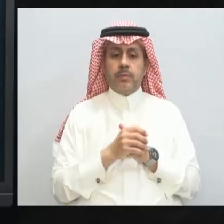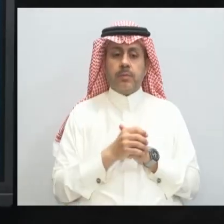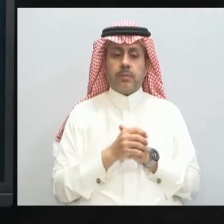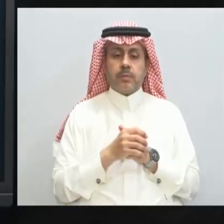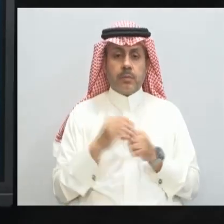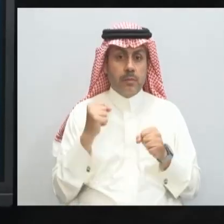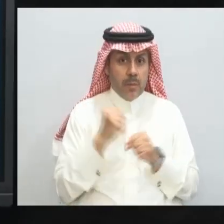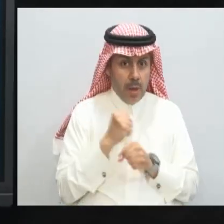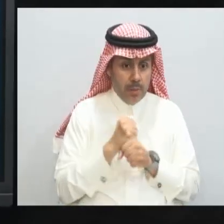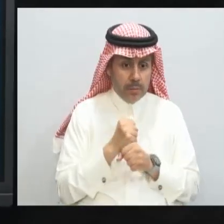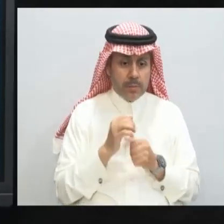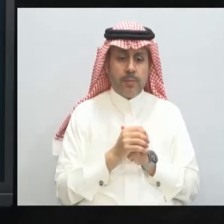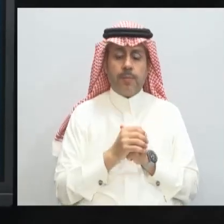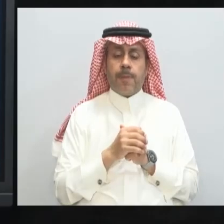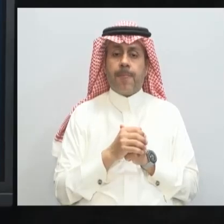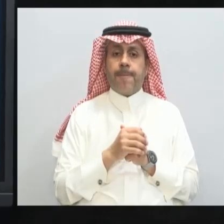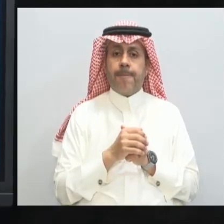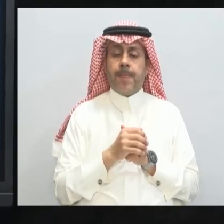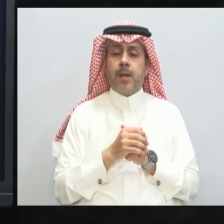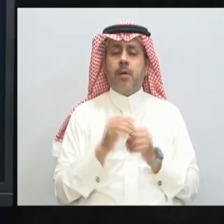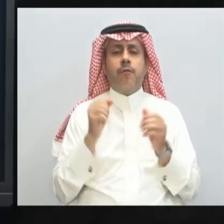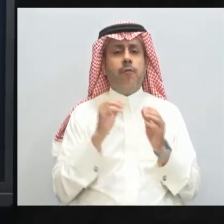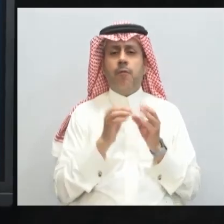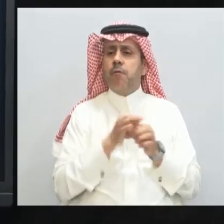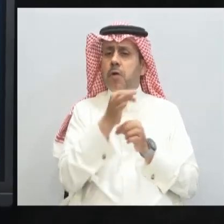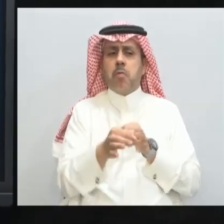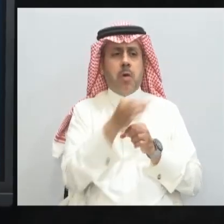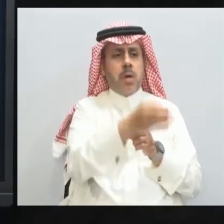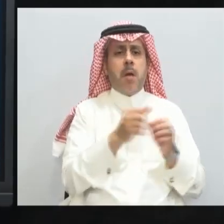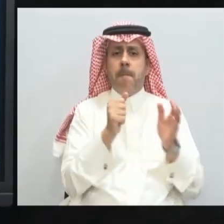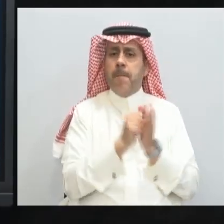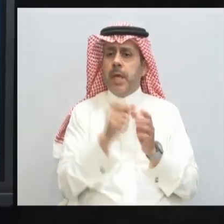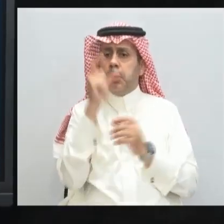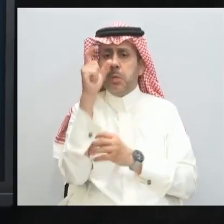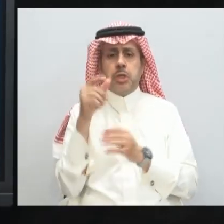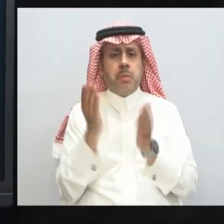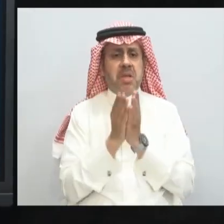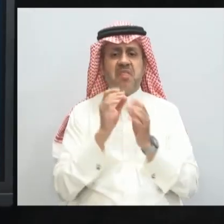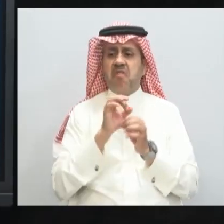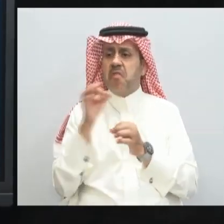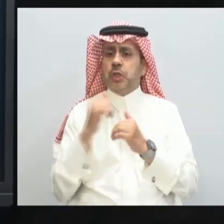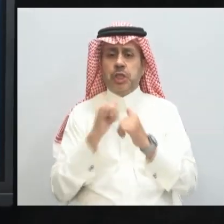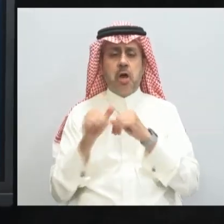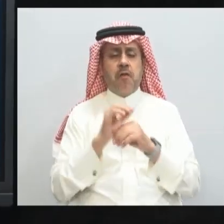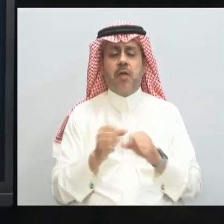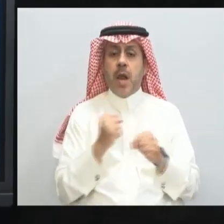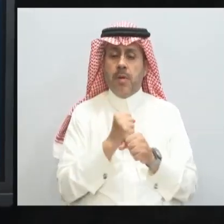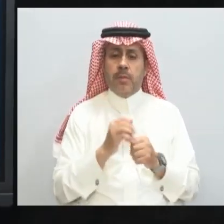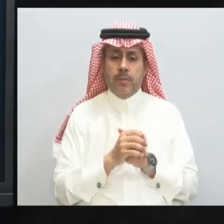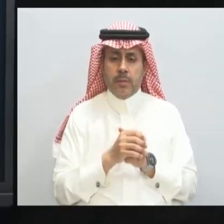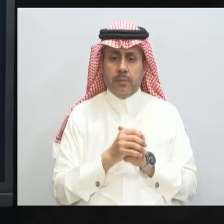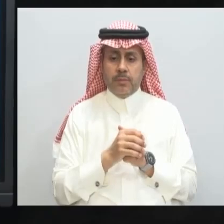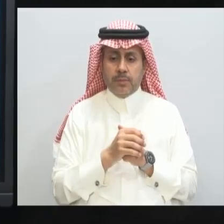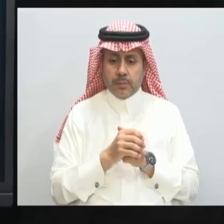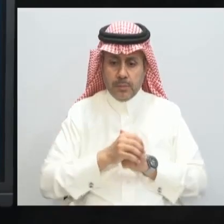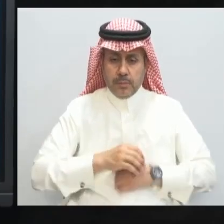او في طريق ذهابنا الى المدرسه او في المدرسه او في مسجدنا في اي مكان فما هي تلك الاعمال التي